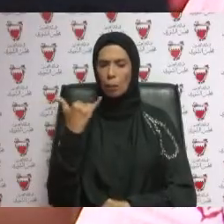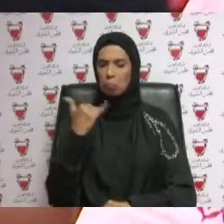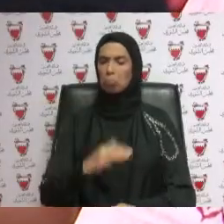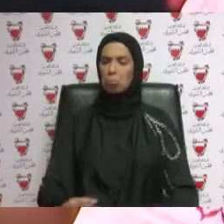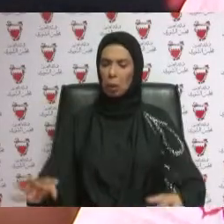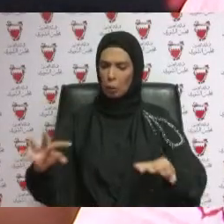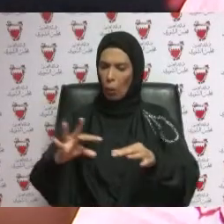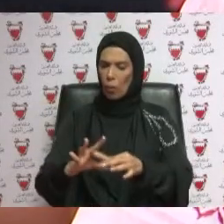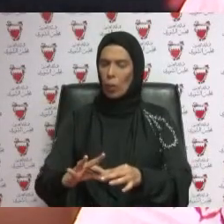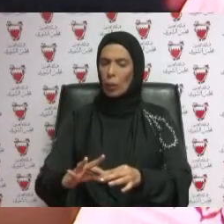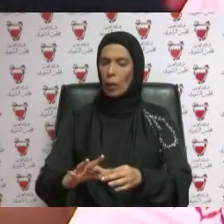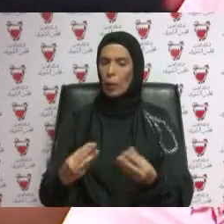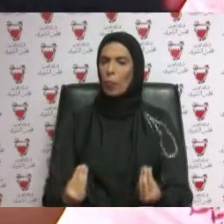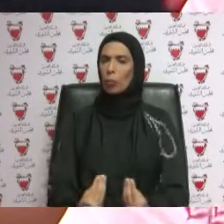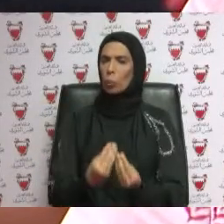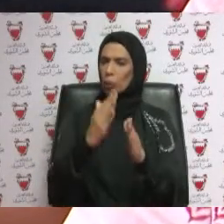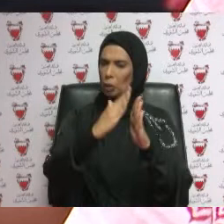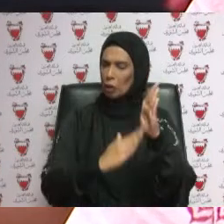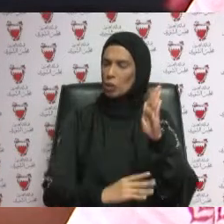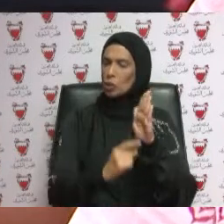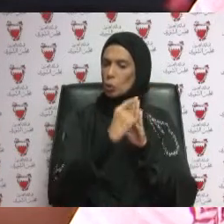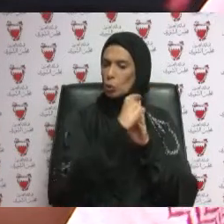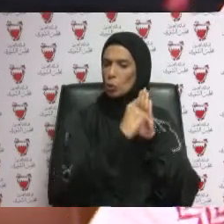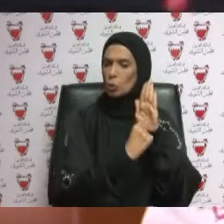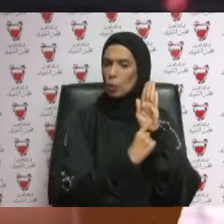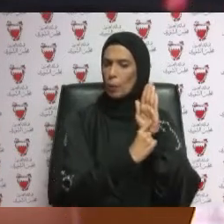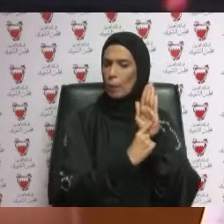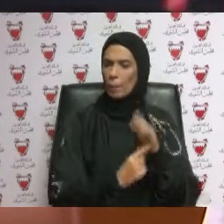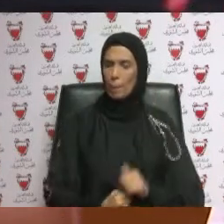يتوافق مع النص الدستوري